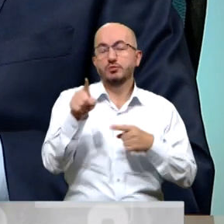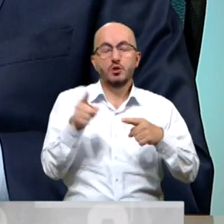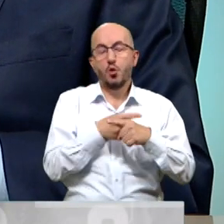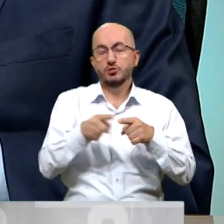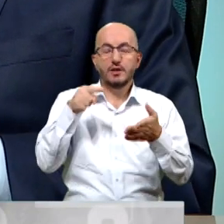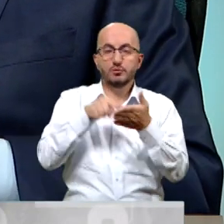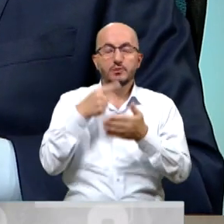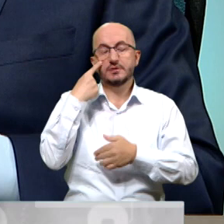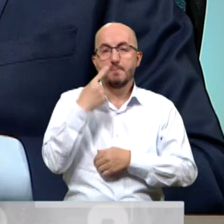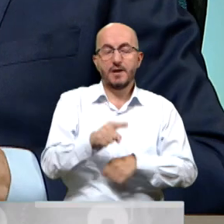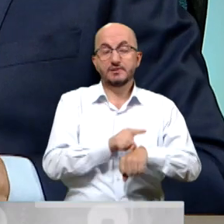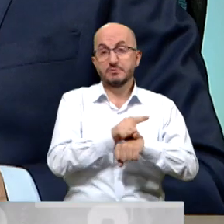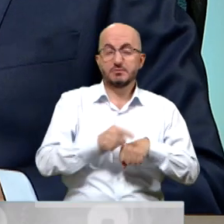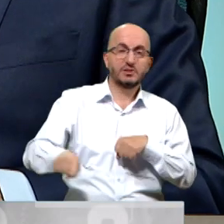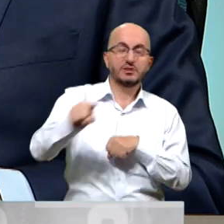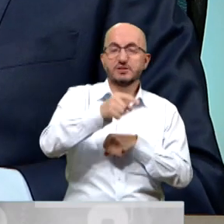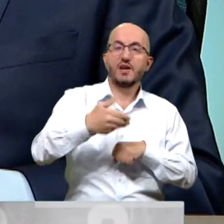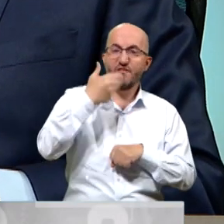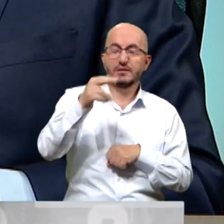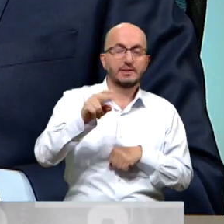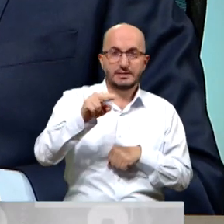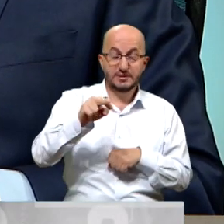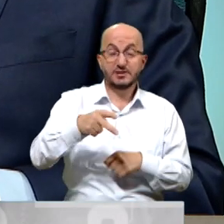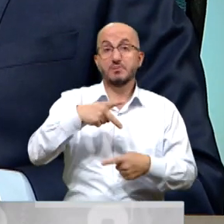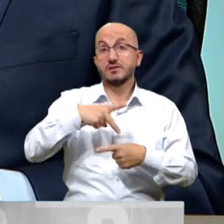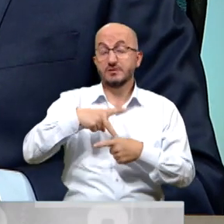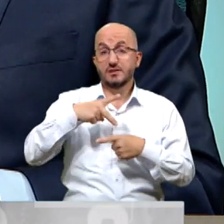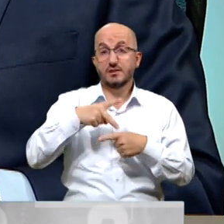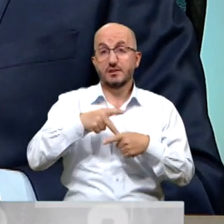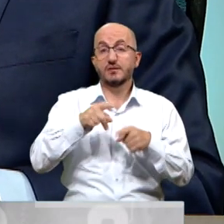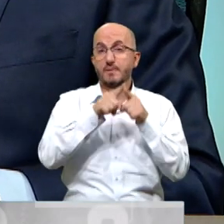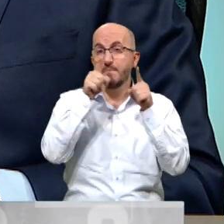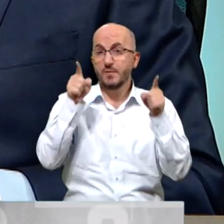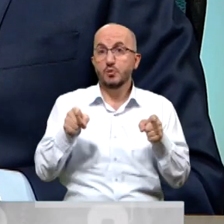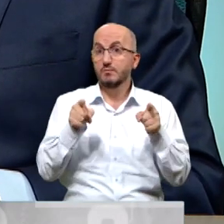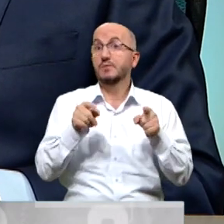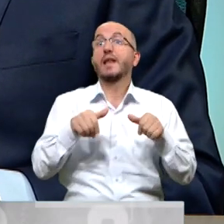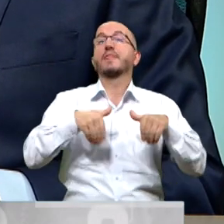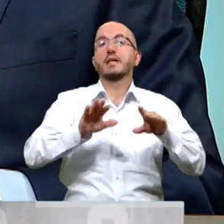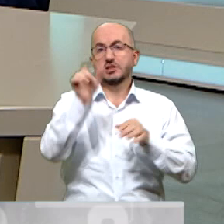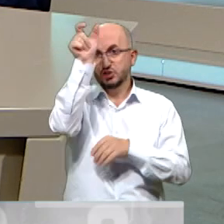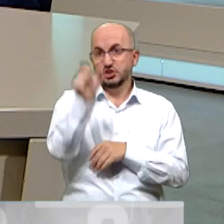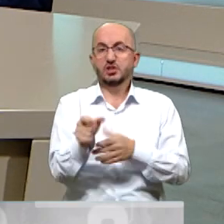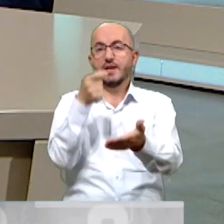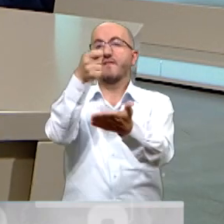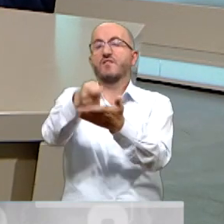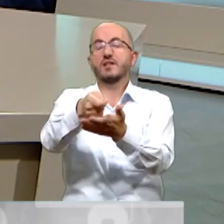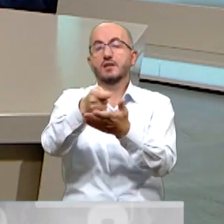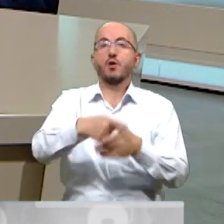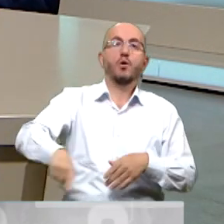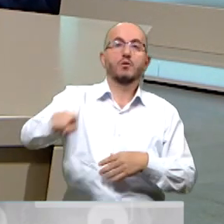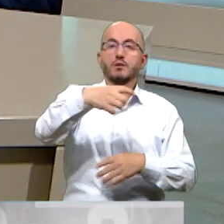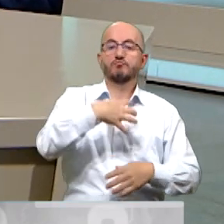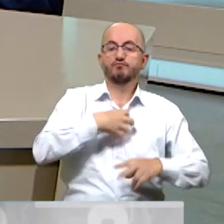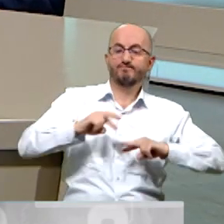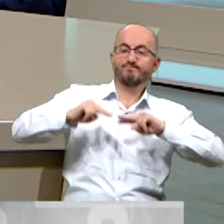noktasına baktığımızda sizin de ifade ettiğiniz gibi zekat kurumlara değil daha çok kişilere verilir ve onların